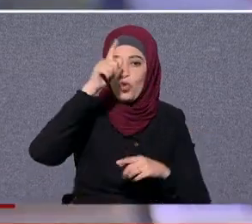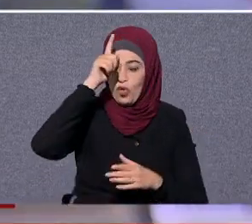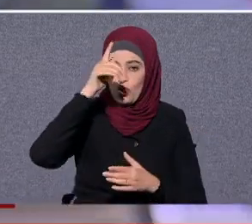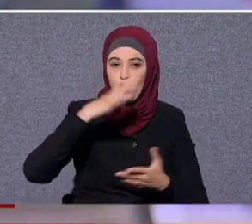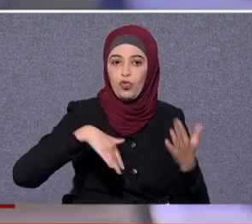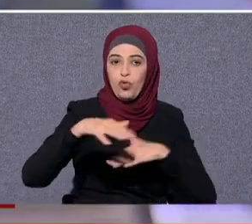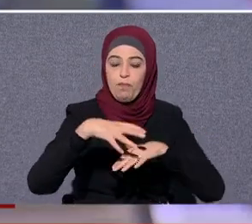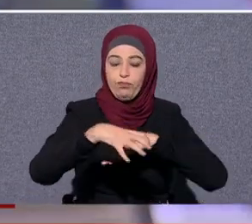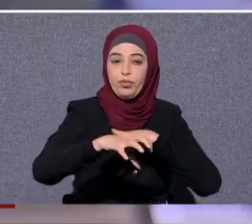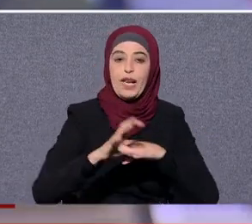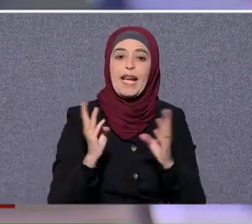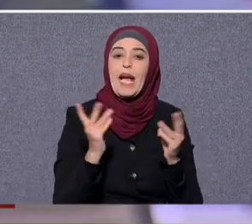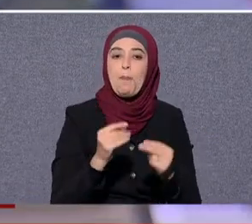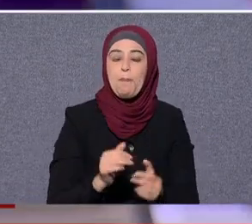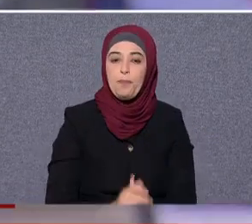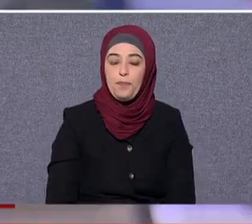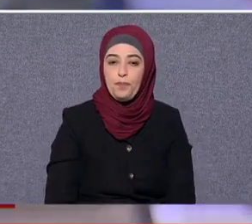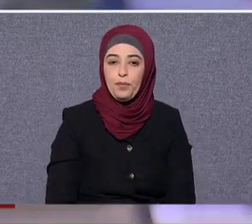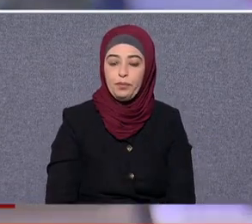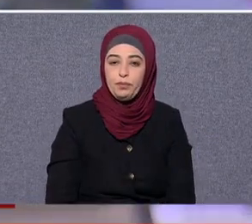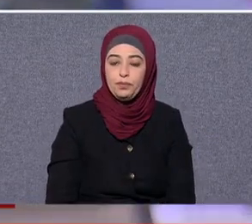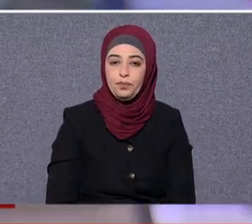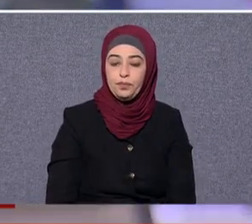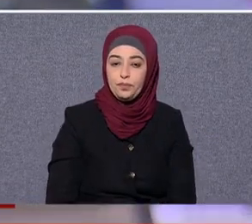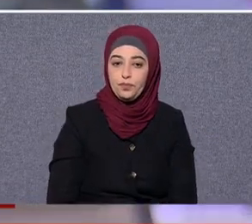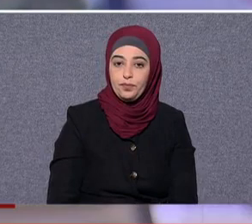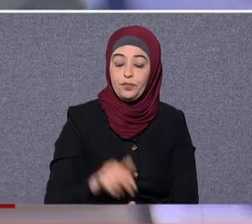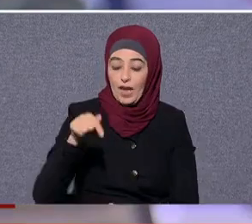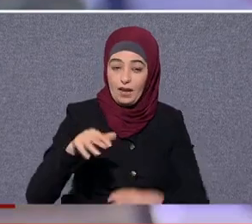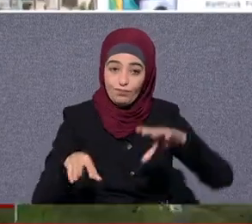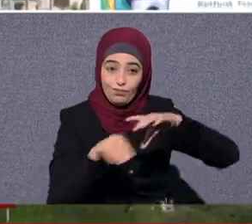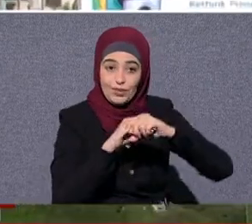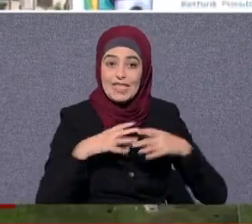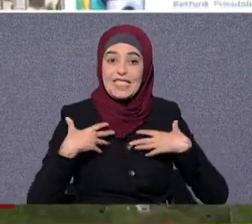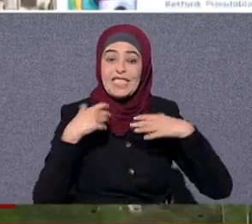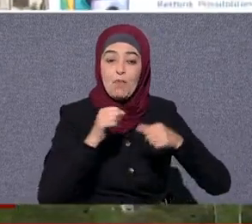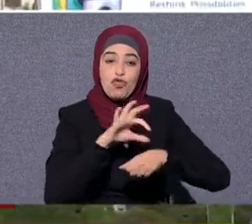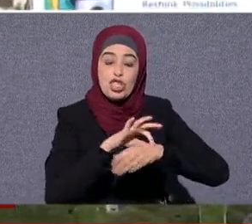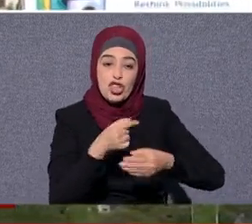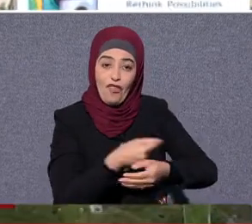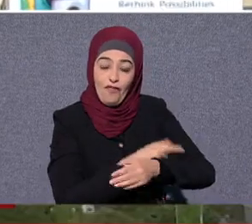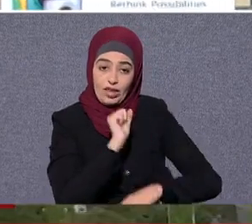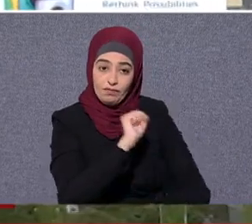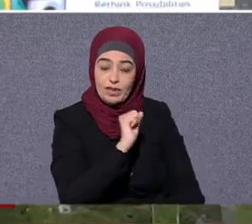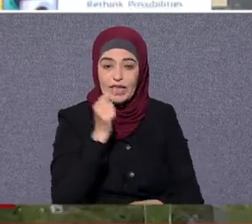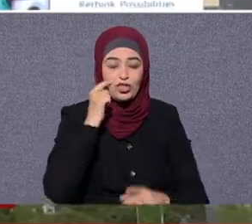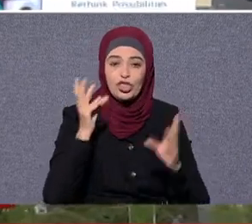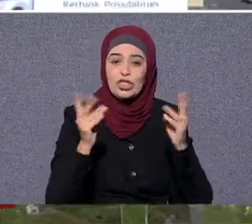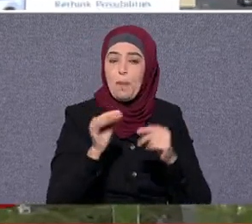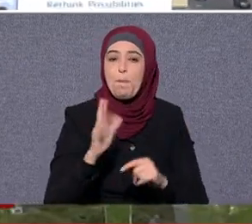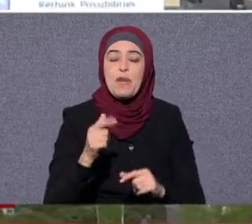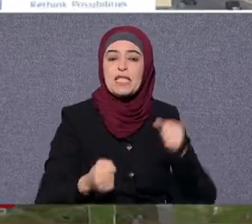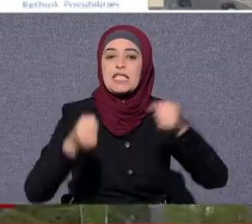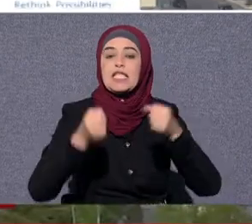وفي العزل؟ نعم، هسه حاليا في الحجر الصحي المتواجدين فقط